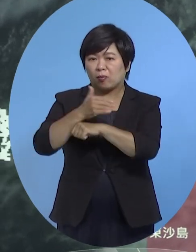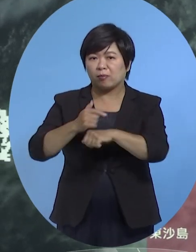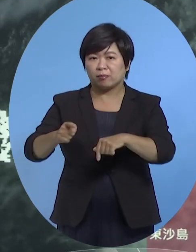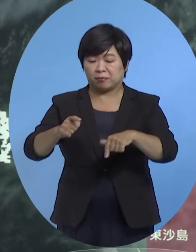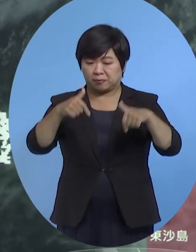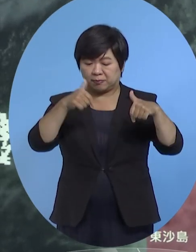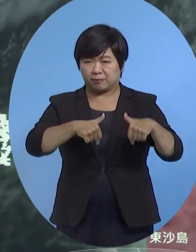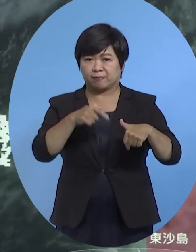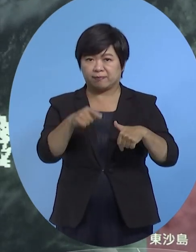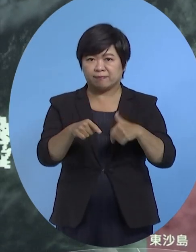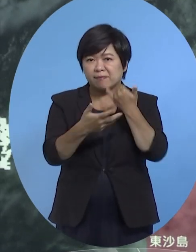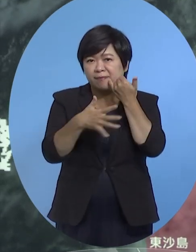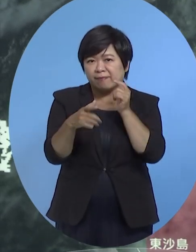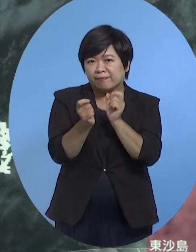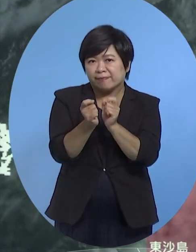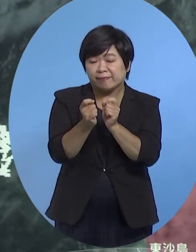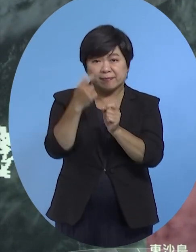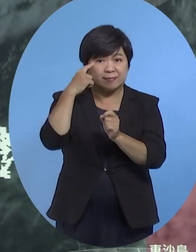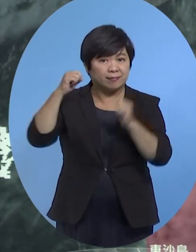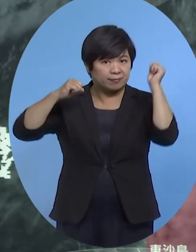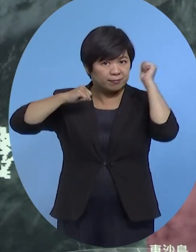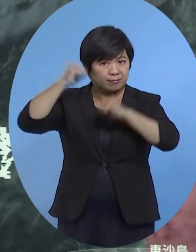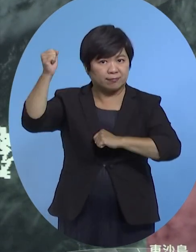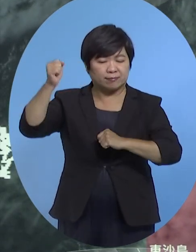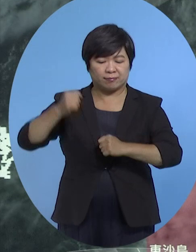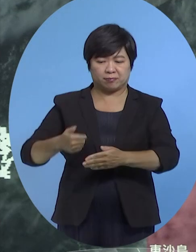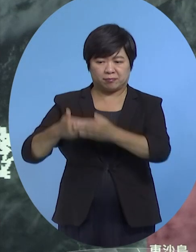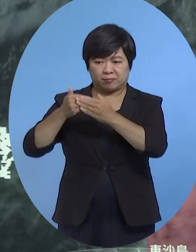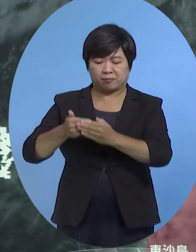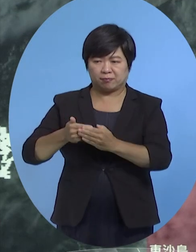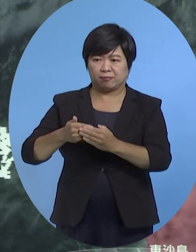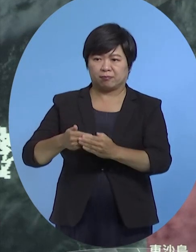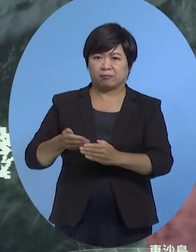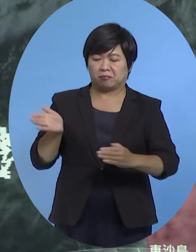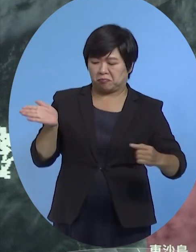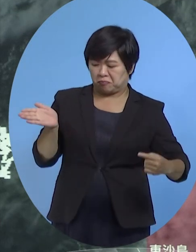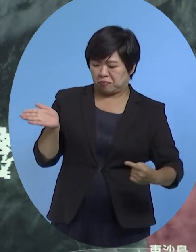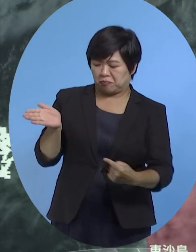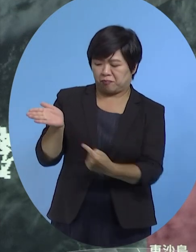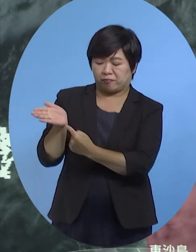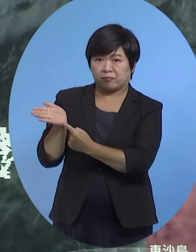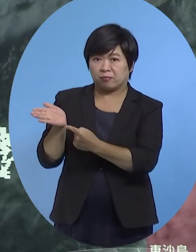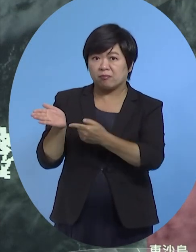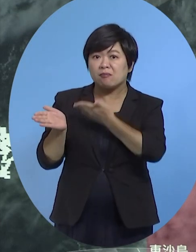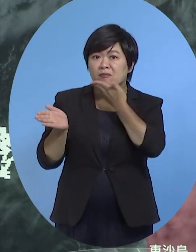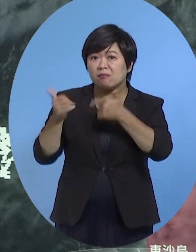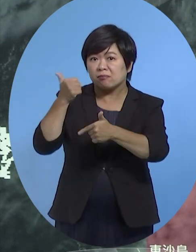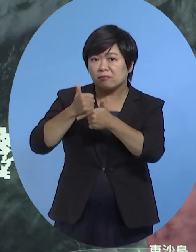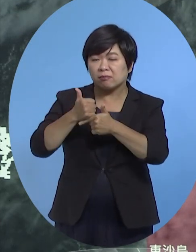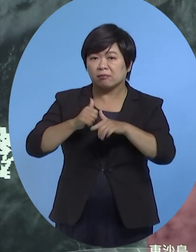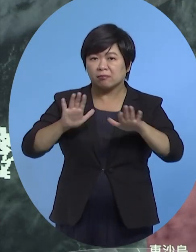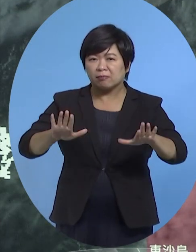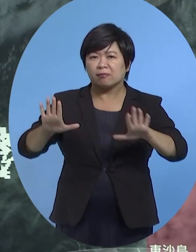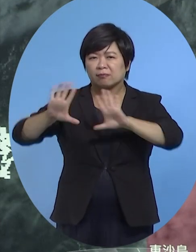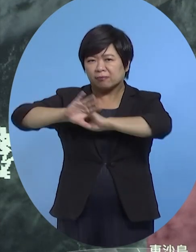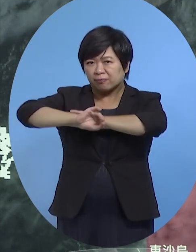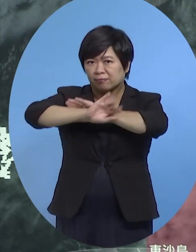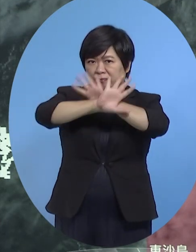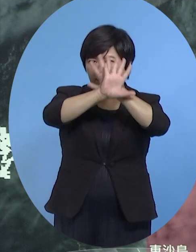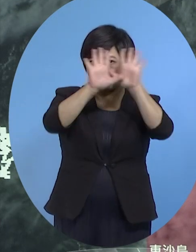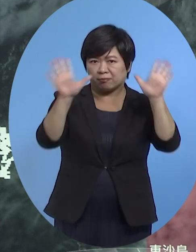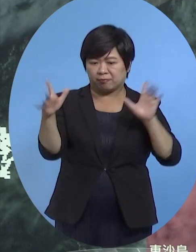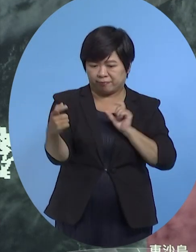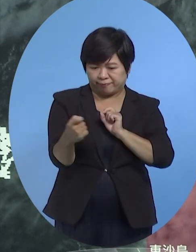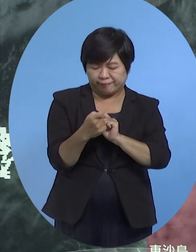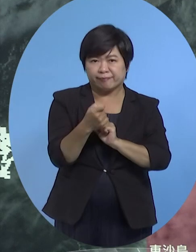海，之后在明天的上午会逐渐进入中国的福建。整体来说，今天晚上到明天上午还是台风最为接近我们的